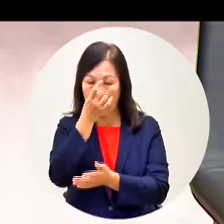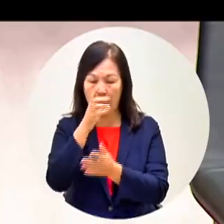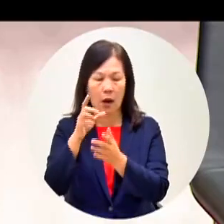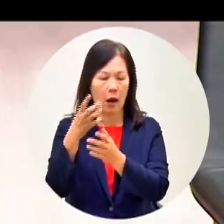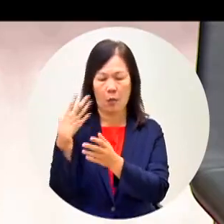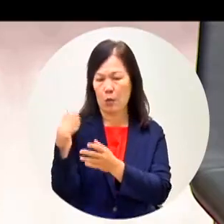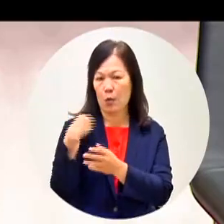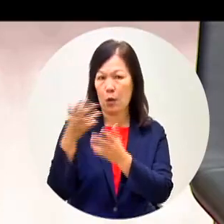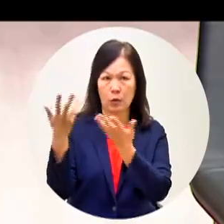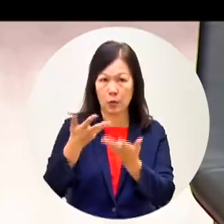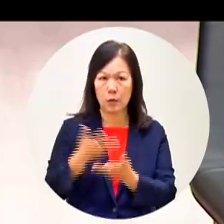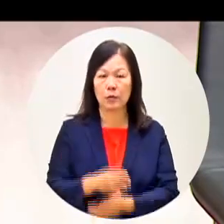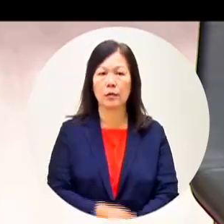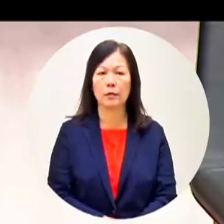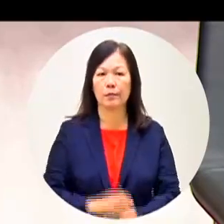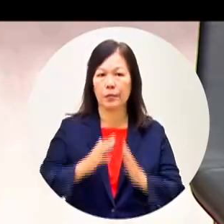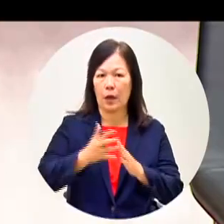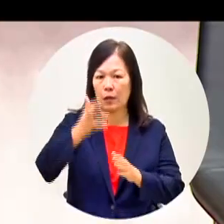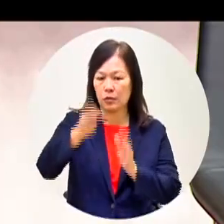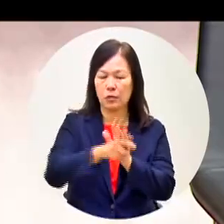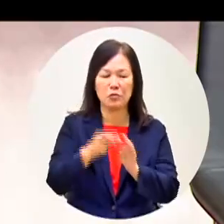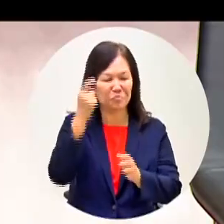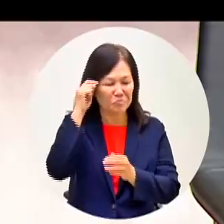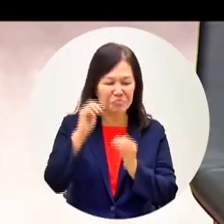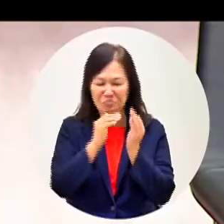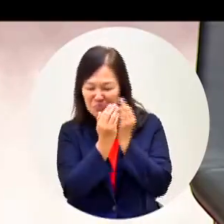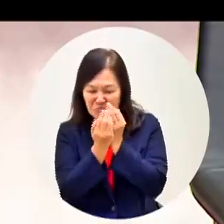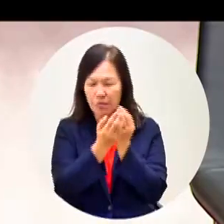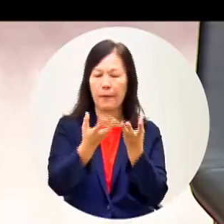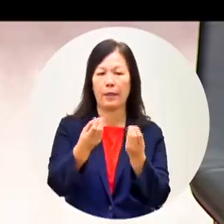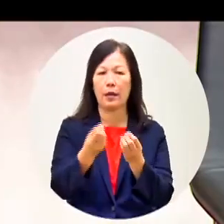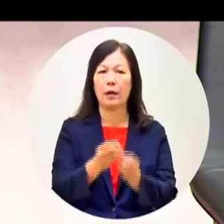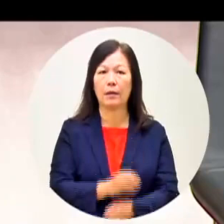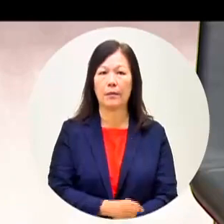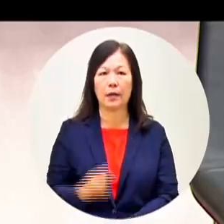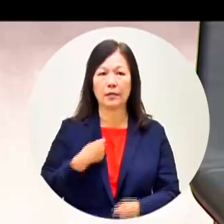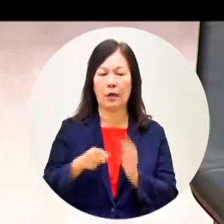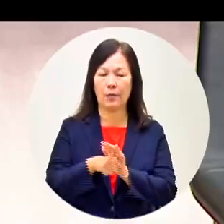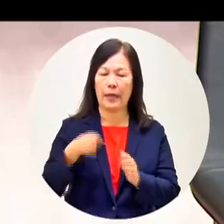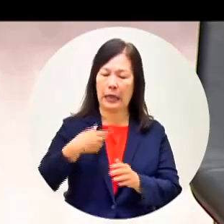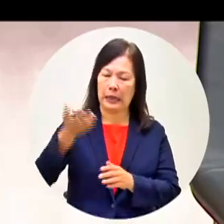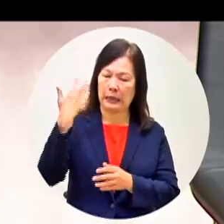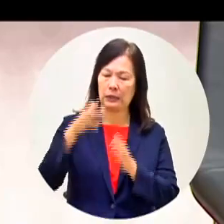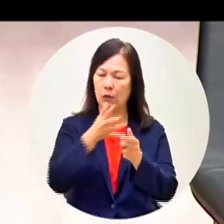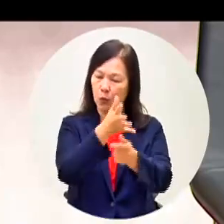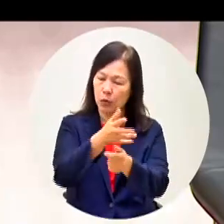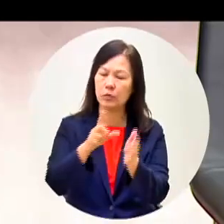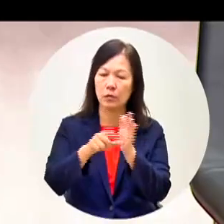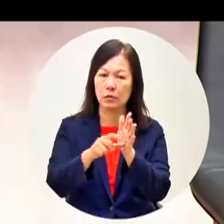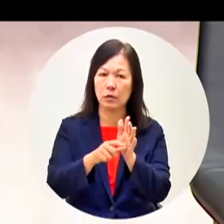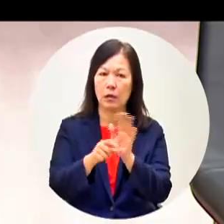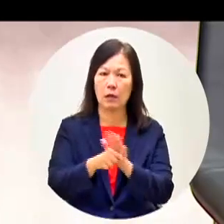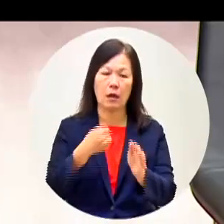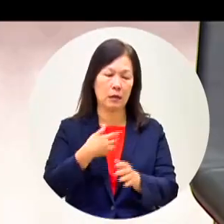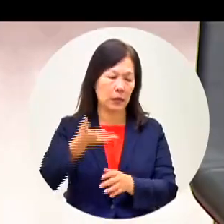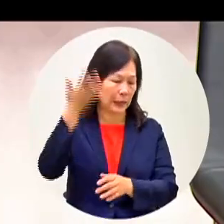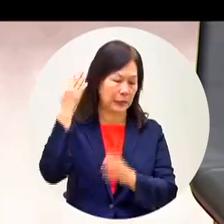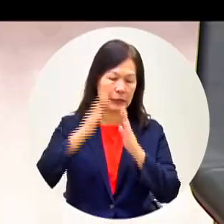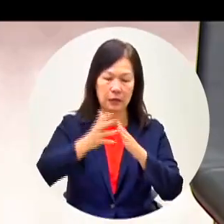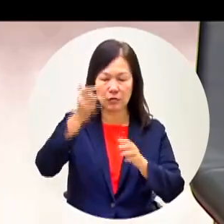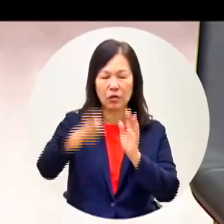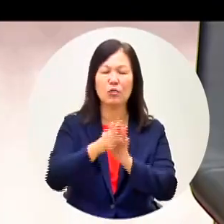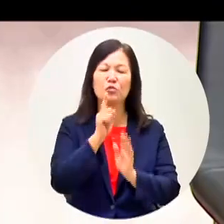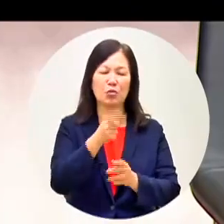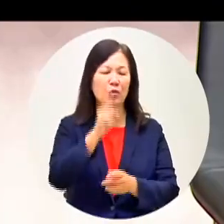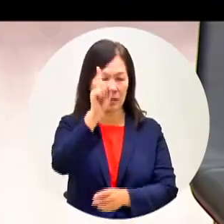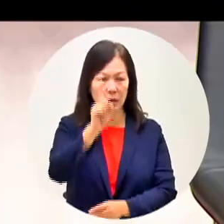采取回避的态度，他没有像以前我们在议会质询的时候听到前朝的市长一点攻击顾威。咱高